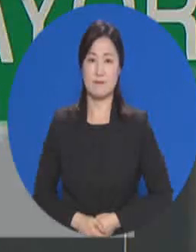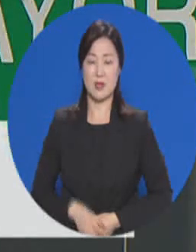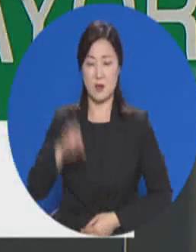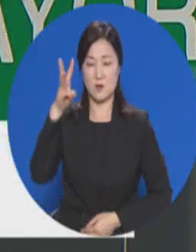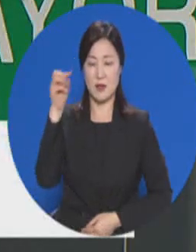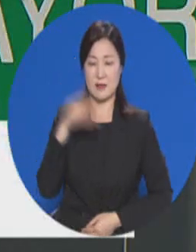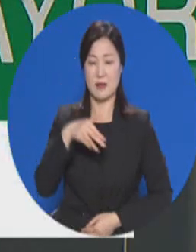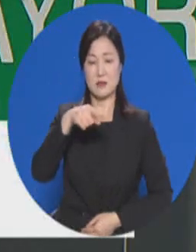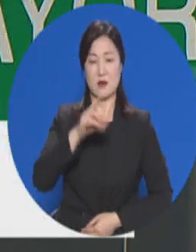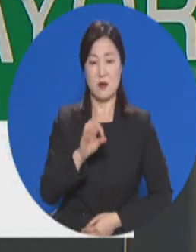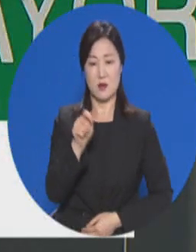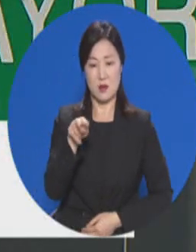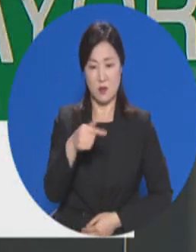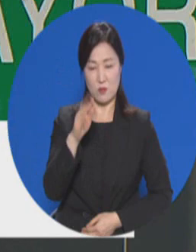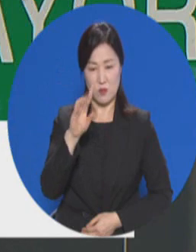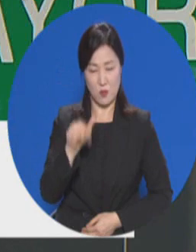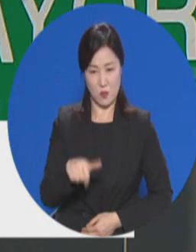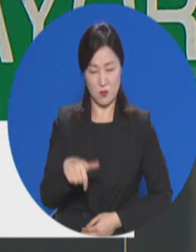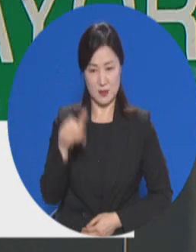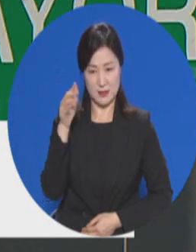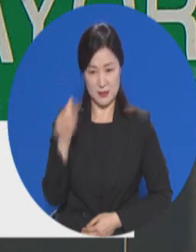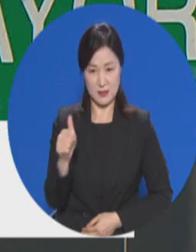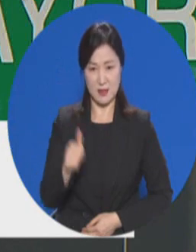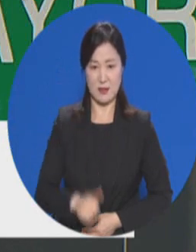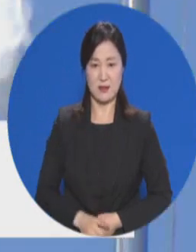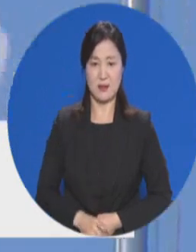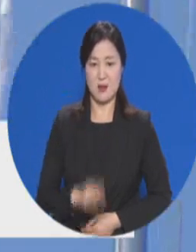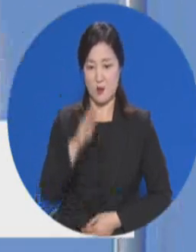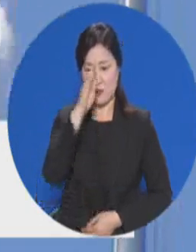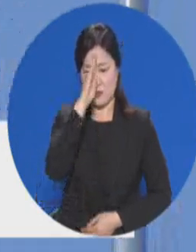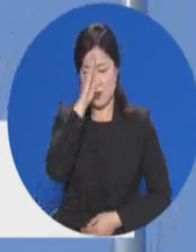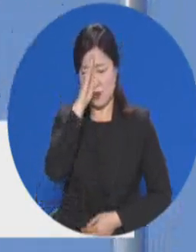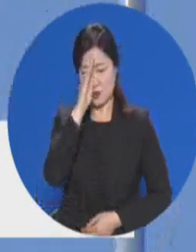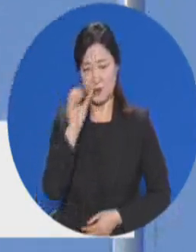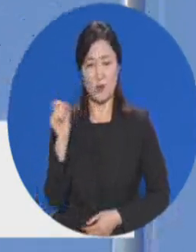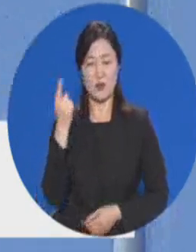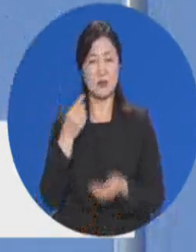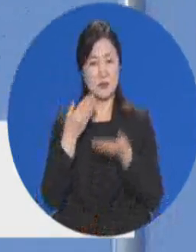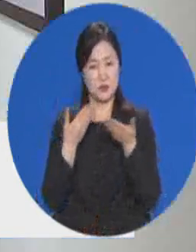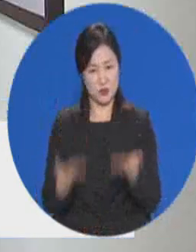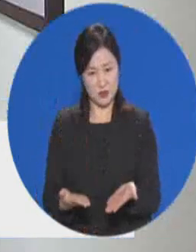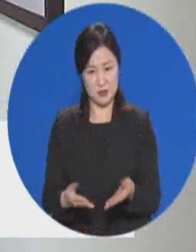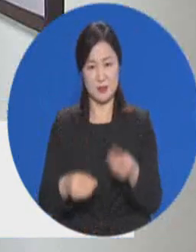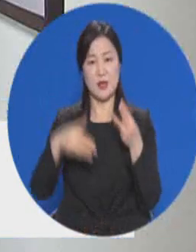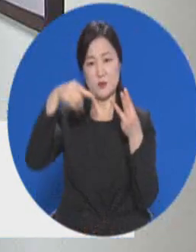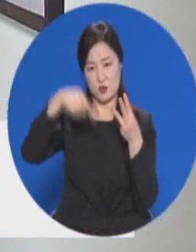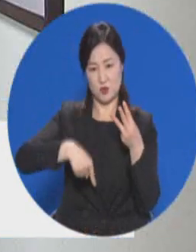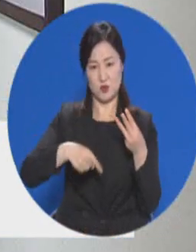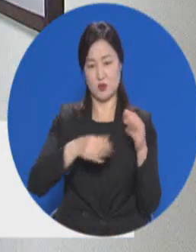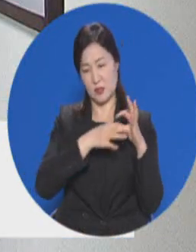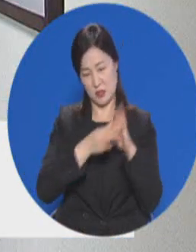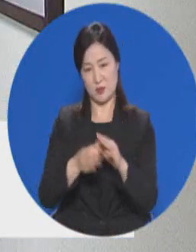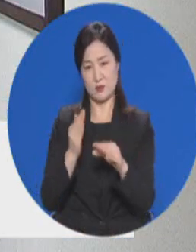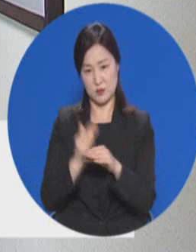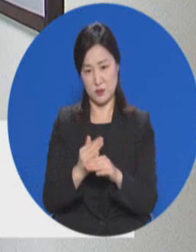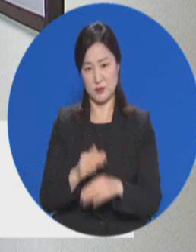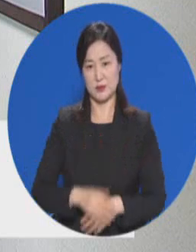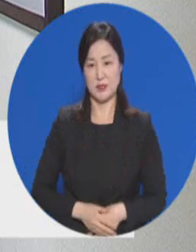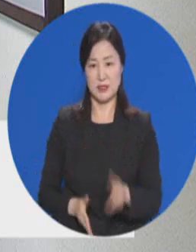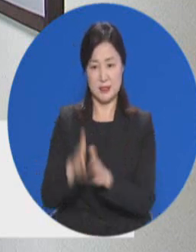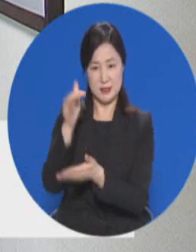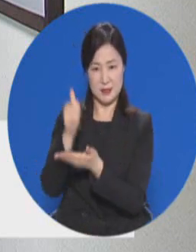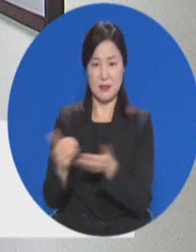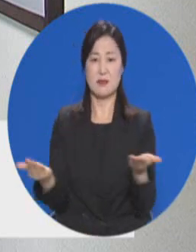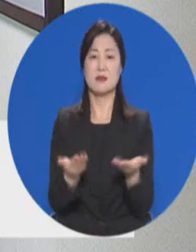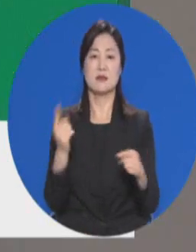광양시 정현복 시장이 병가를 내고 3주째 자리를 비우고 있습니다. 광양시에 따르면 지난 4일 정 시장이 업무